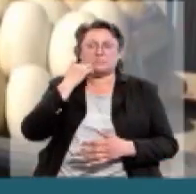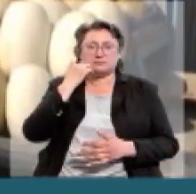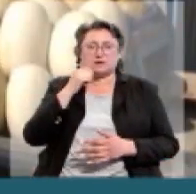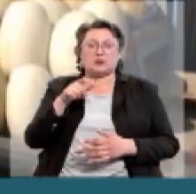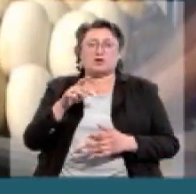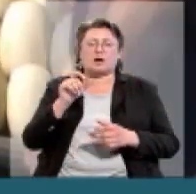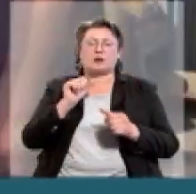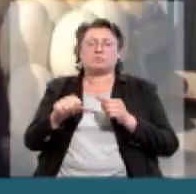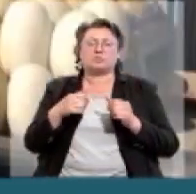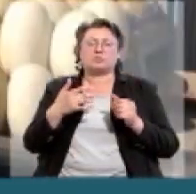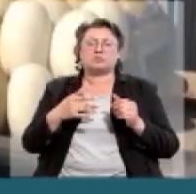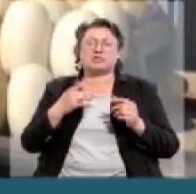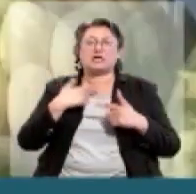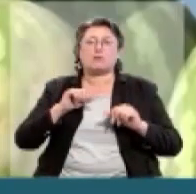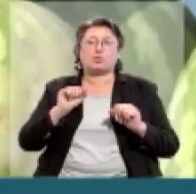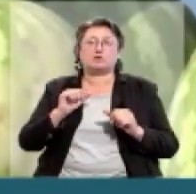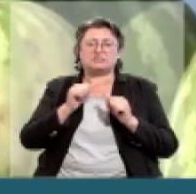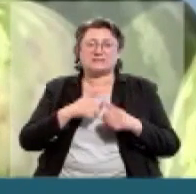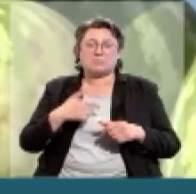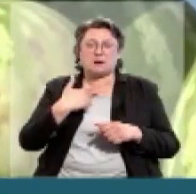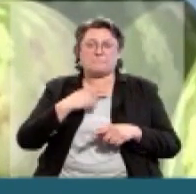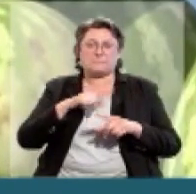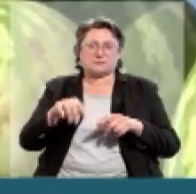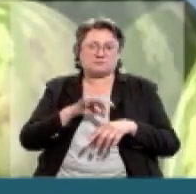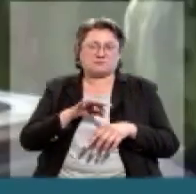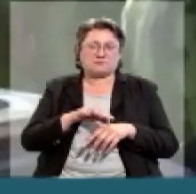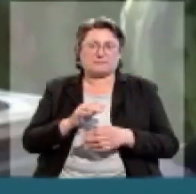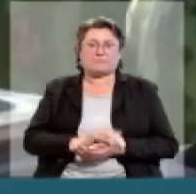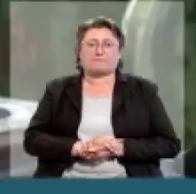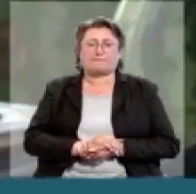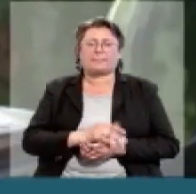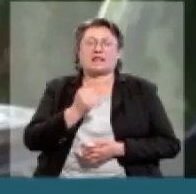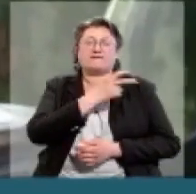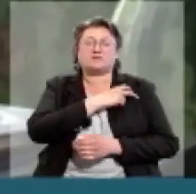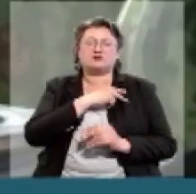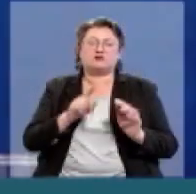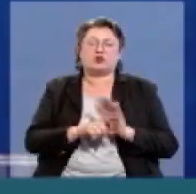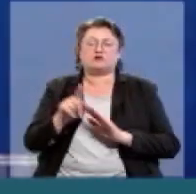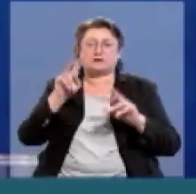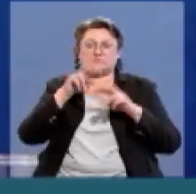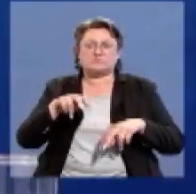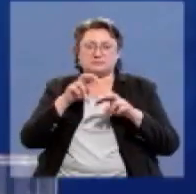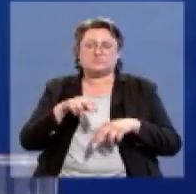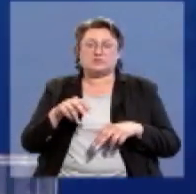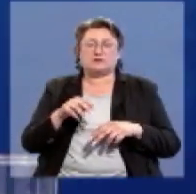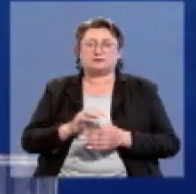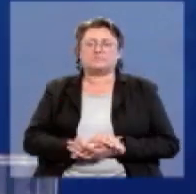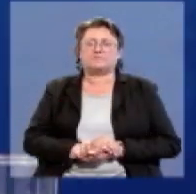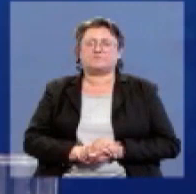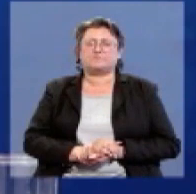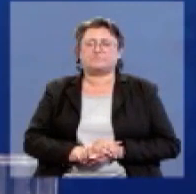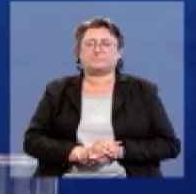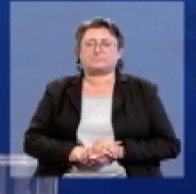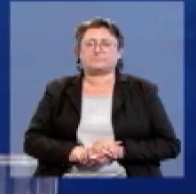адамдар. Санитарлық дәрігерлер алдымен балалар демалатын жазғы сауықтыру лагерьлерін тексеруді бастады. Особое значение имеет летний